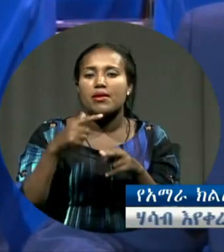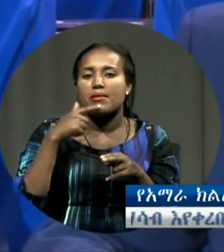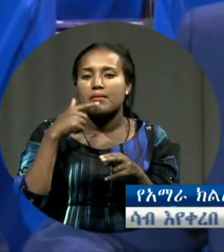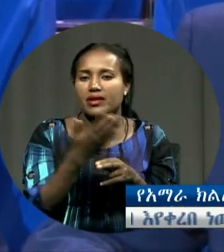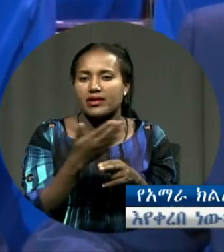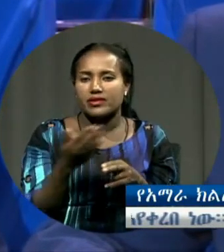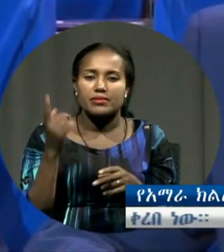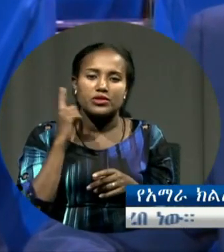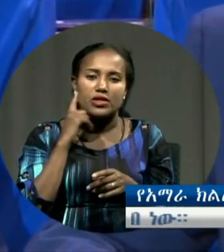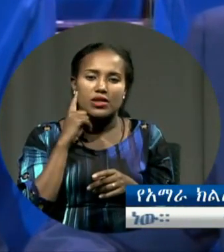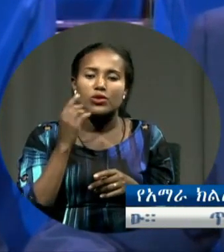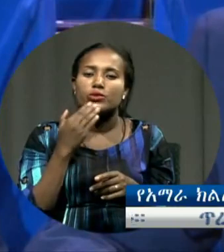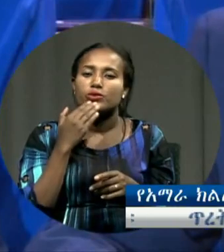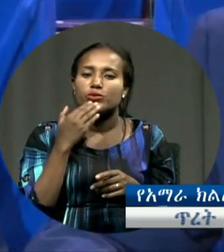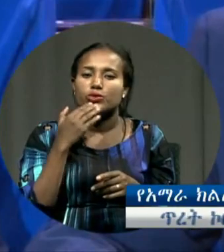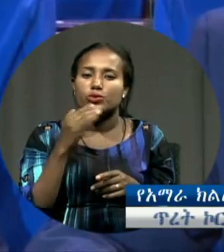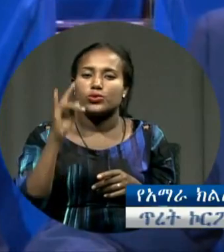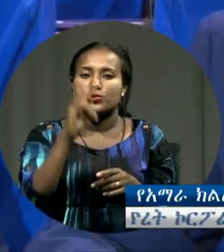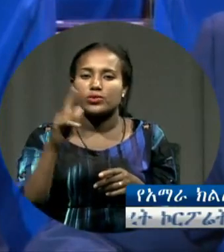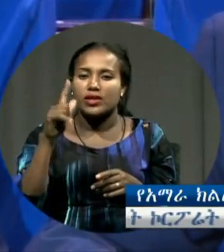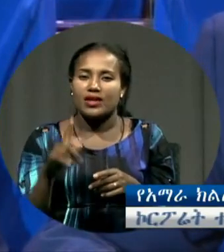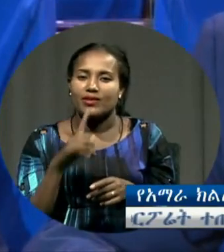ነው የሰማሁት። ይሄ ጥሩ ዜና ነው።